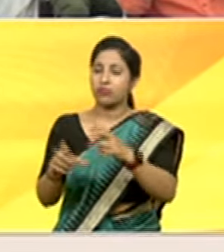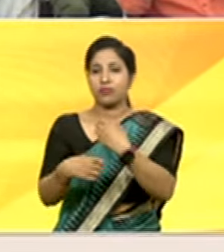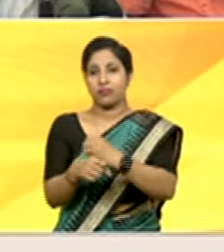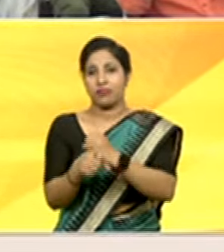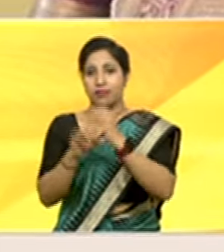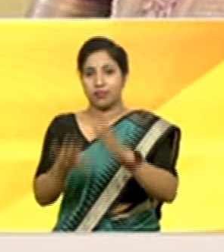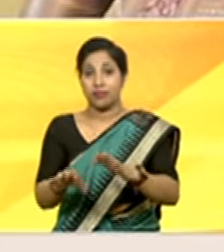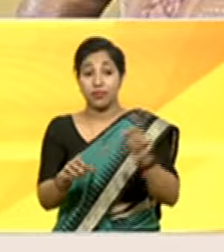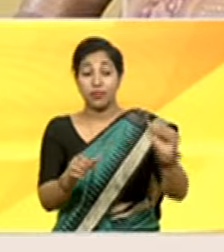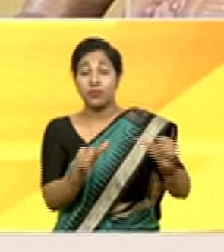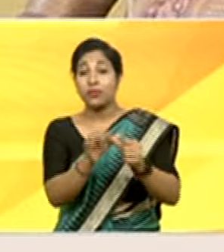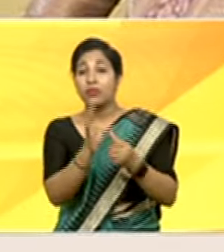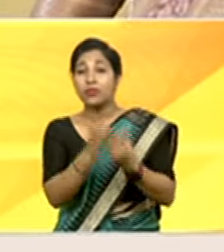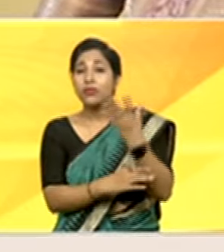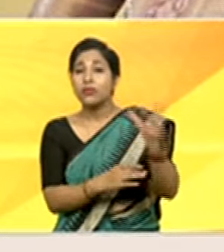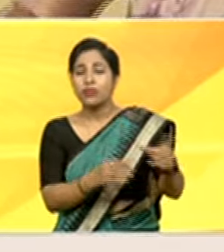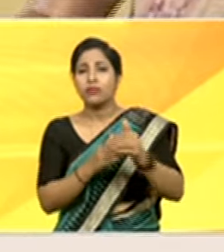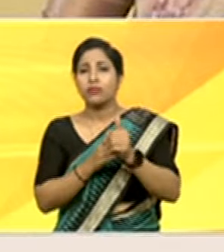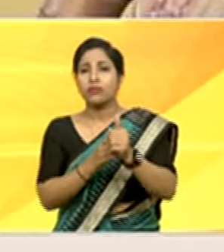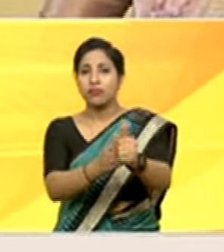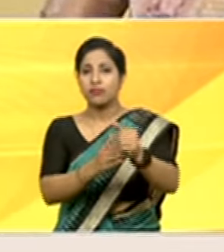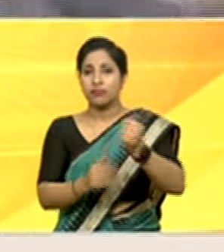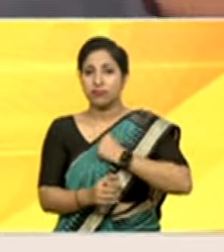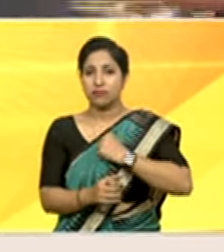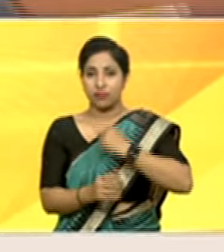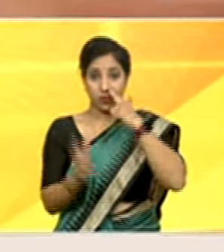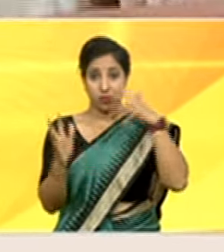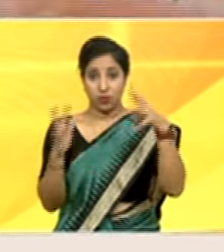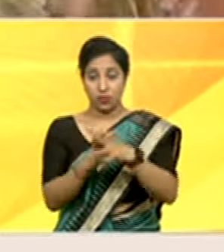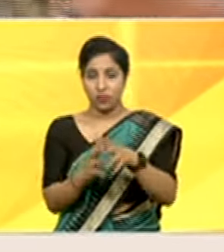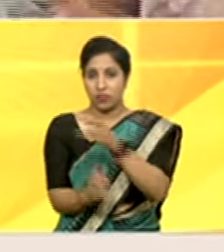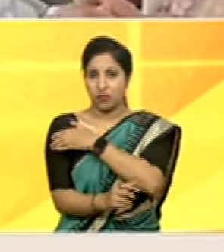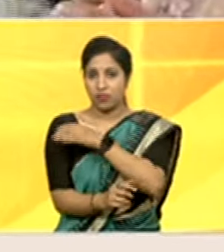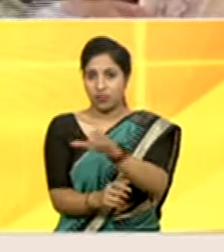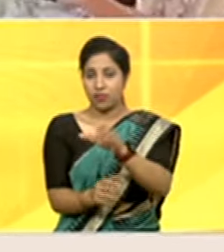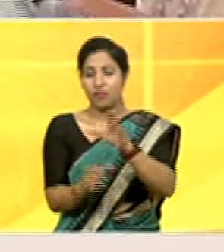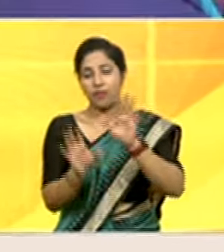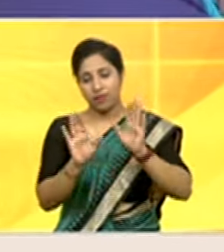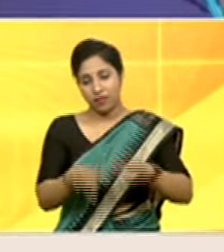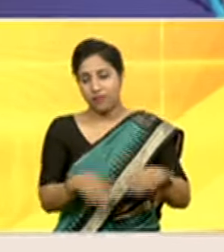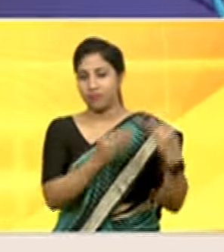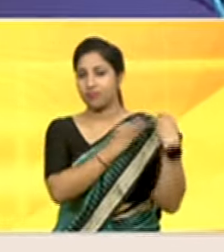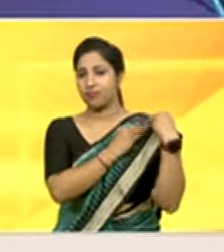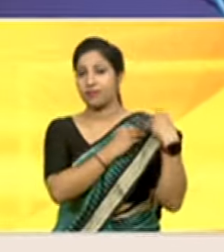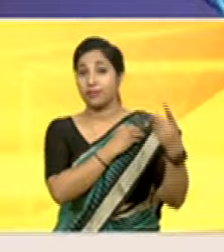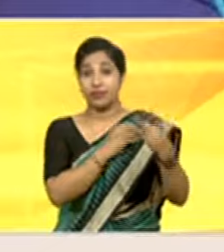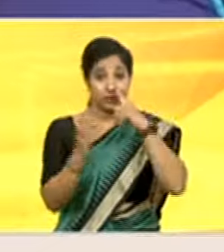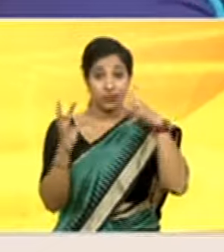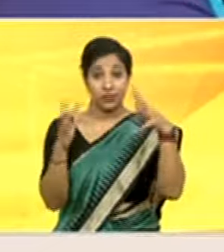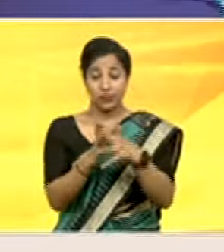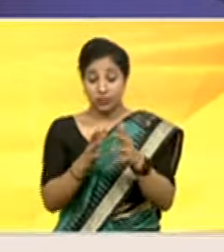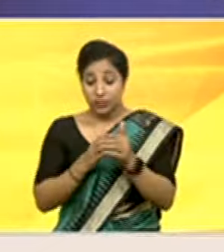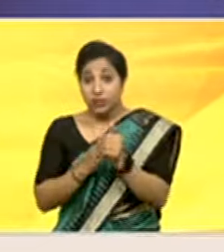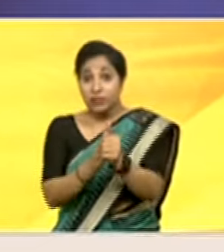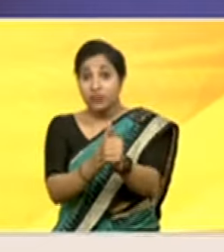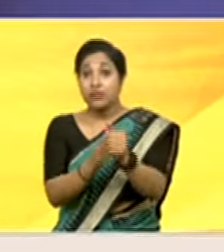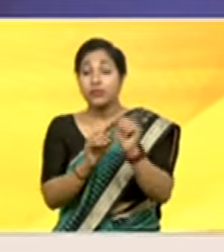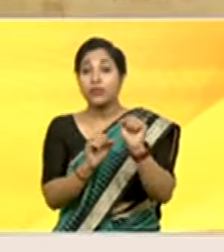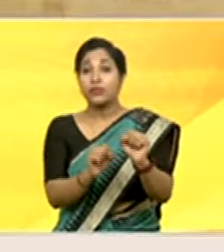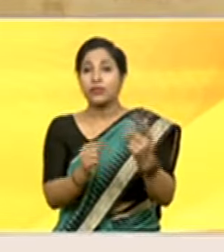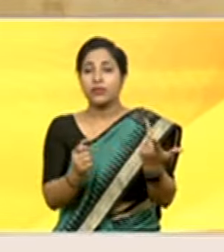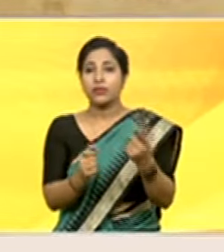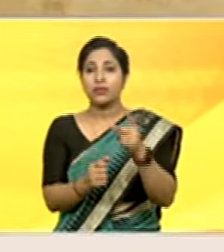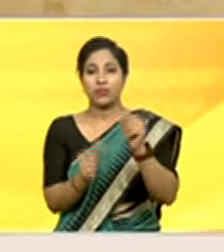सोसाइटी का नेतरुत्व हमारी नारी शक्ति के पास है महिलाओं के नेतरुत्व में